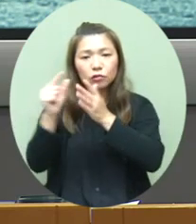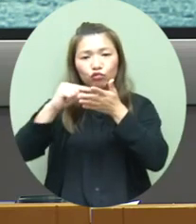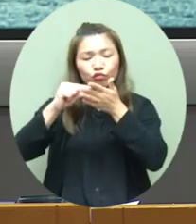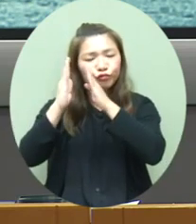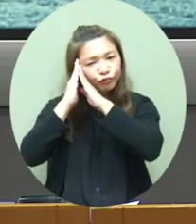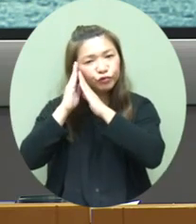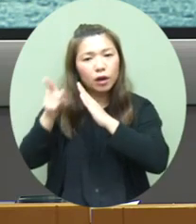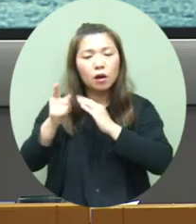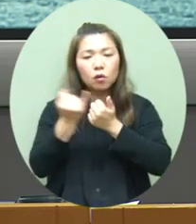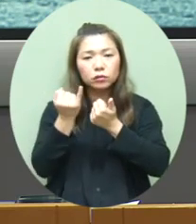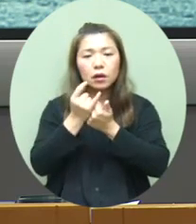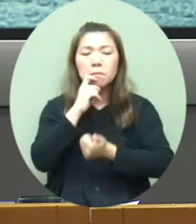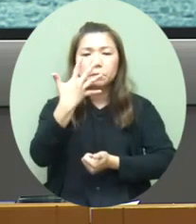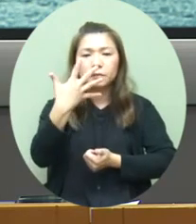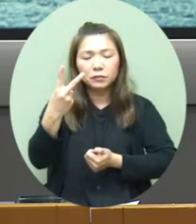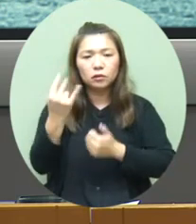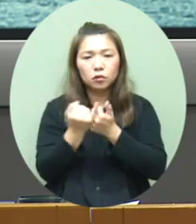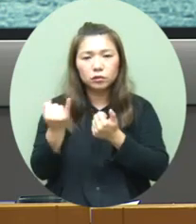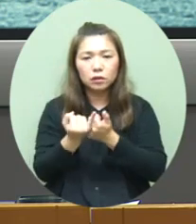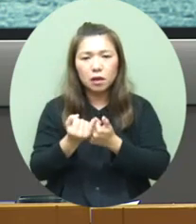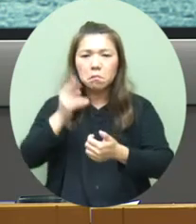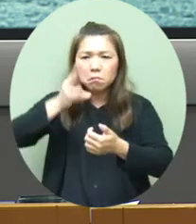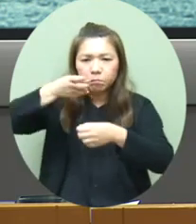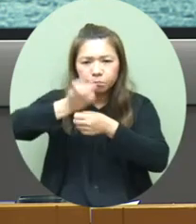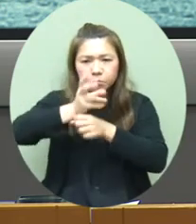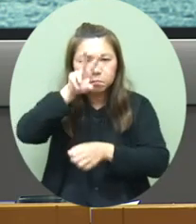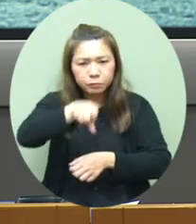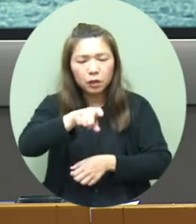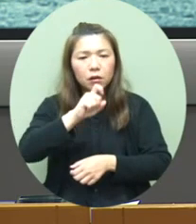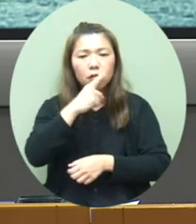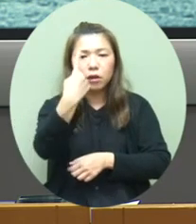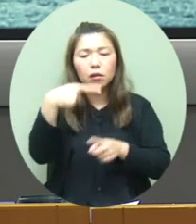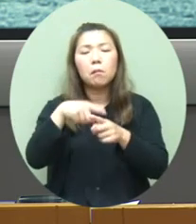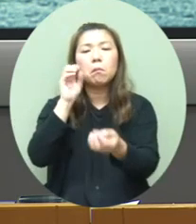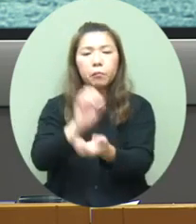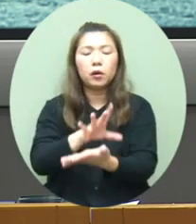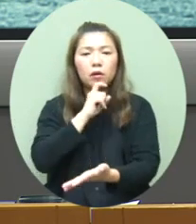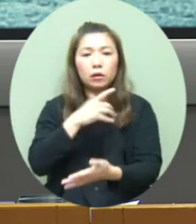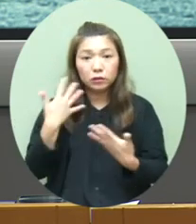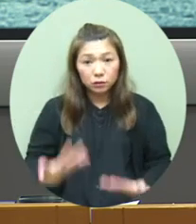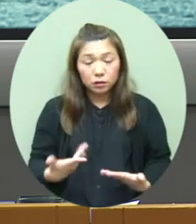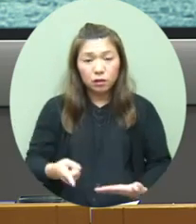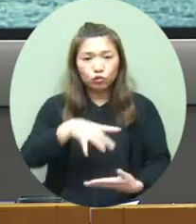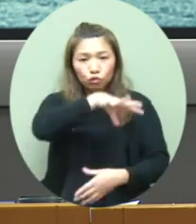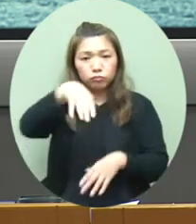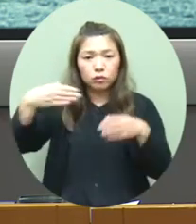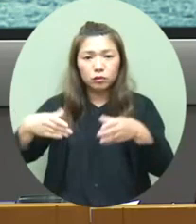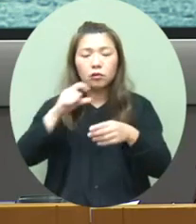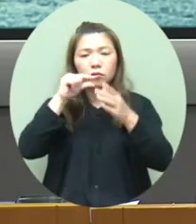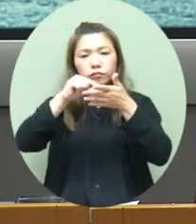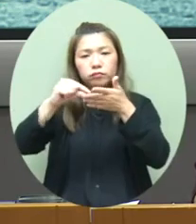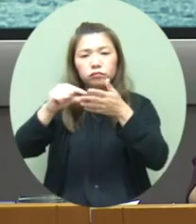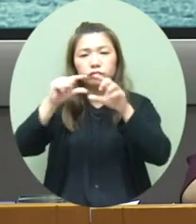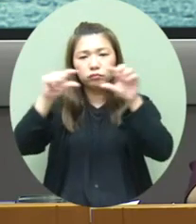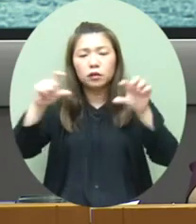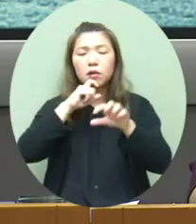係嗰52名學生係接受檢疫入邊咧，都有一位係確診嘅。咁而家嗰層樓就有一共